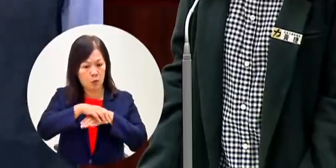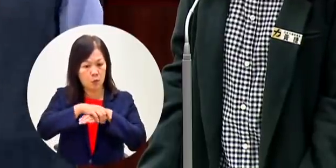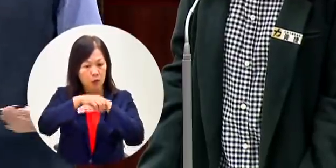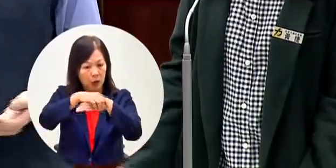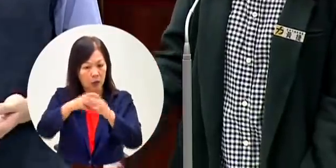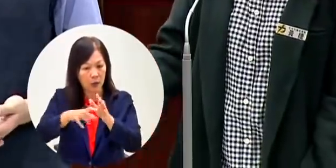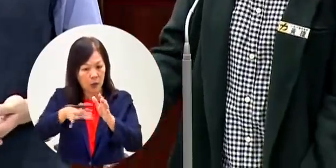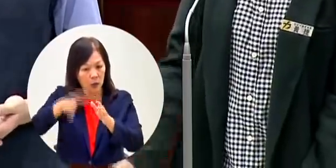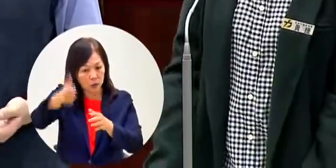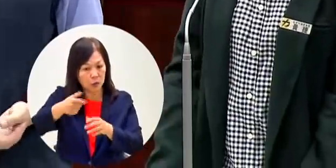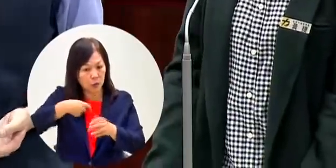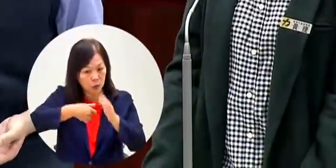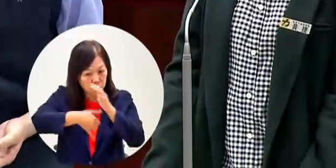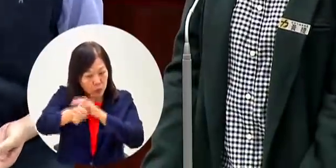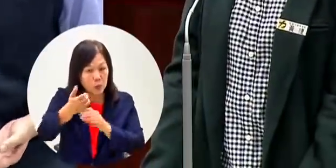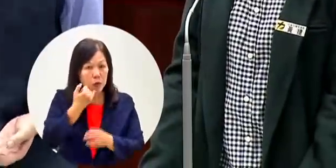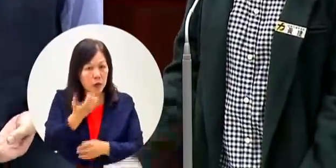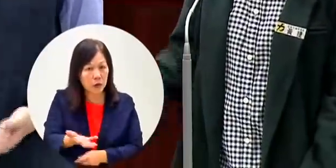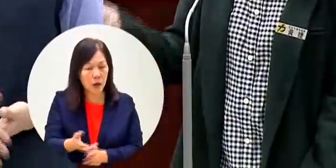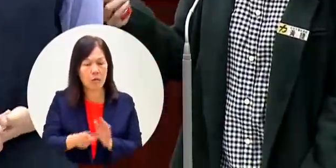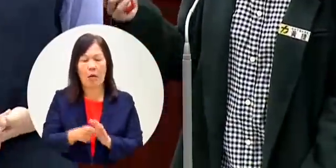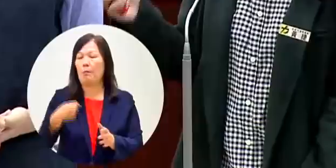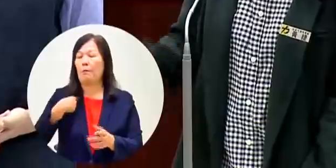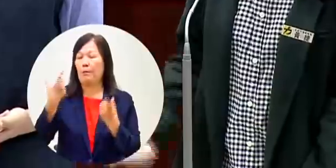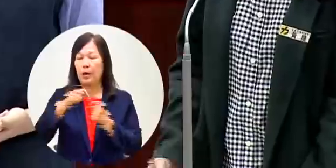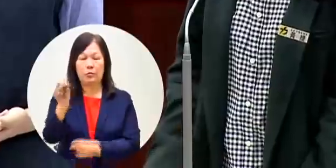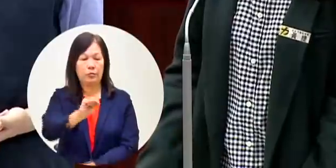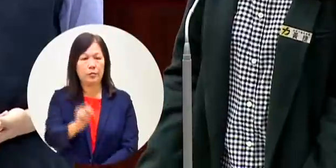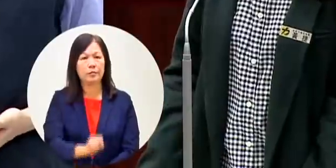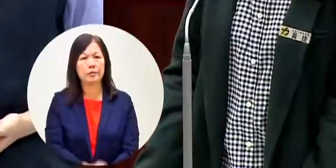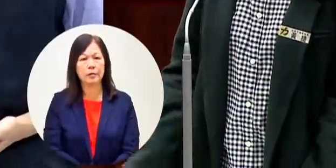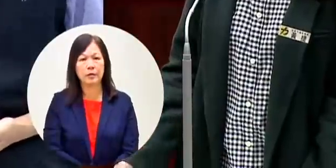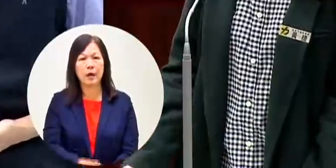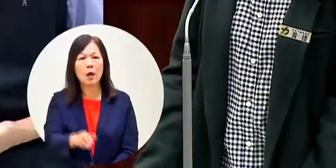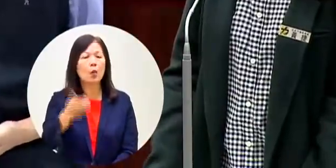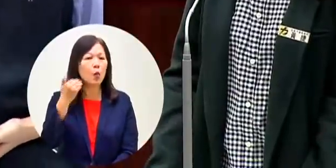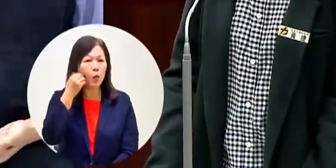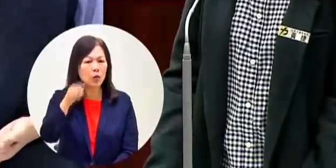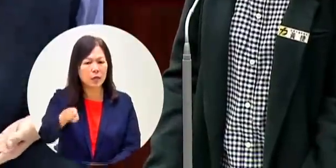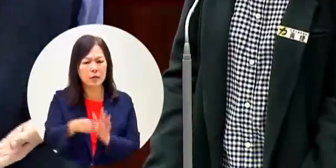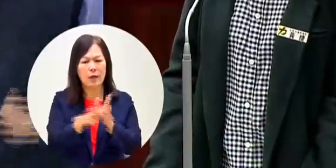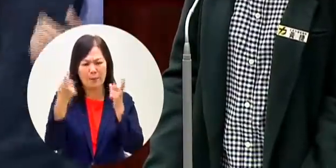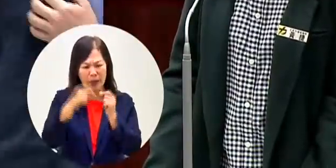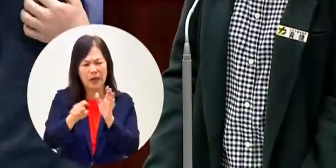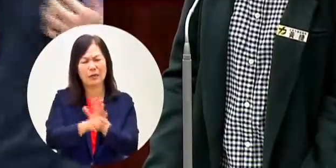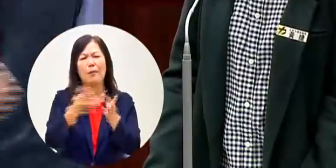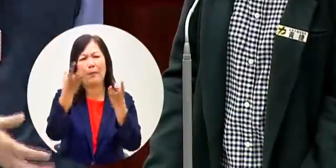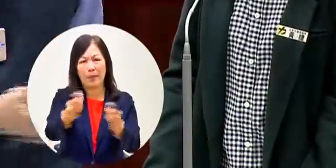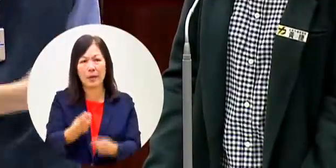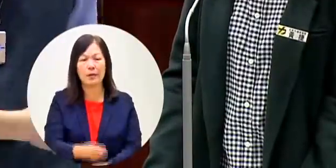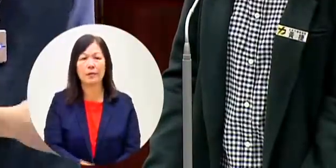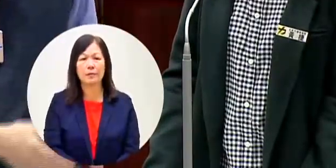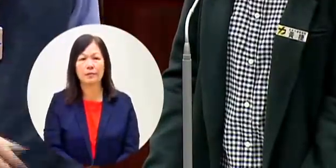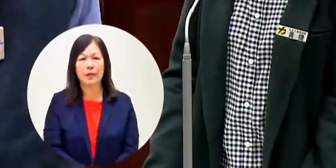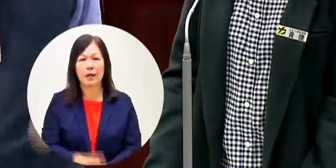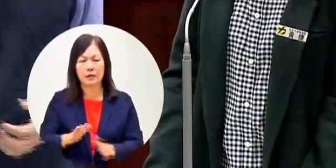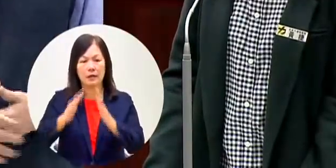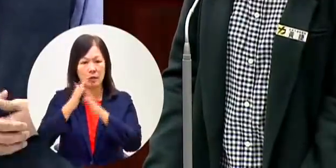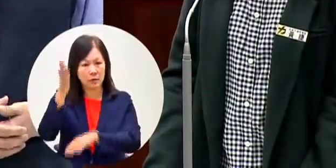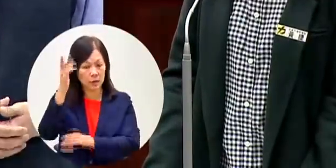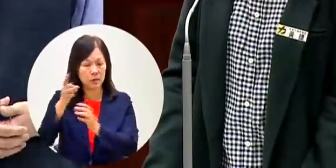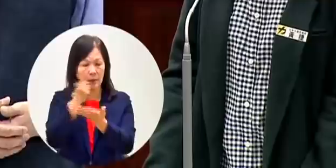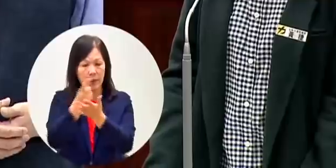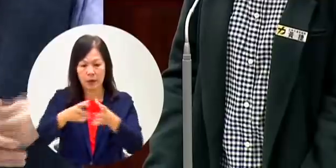当然不行啊，这个假设的前提都不存在啊。今天市政府所有的局处长，我市长、副市长、秘书长带